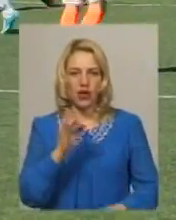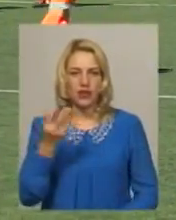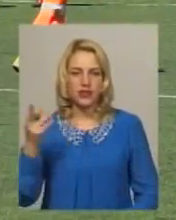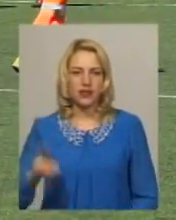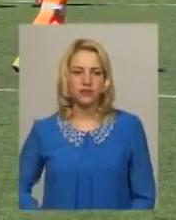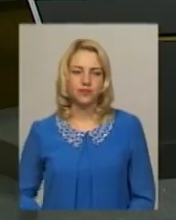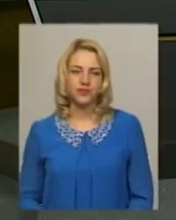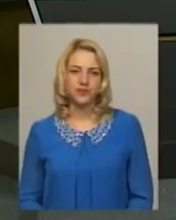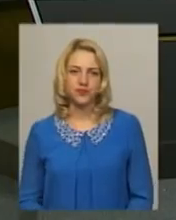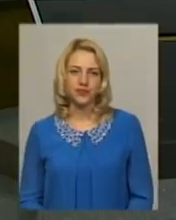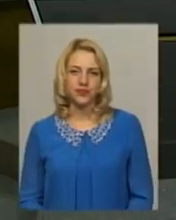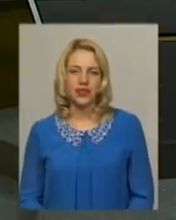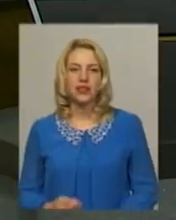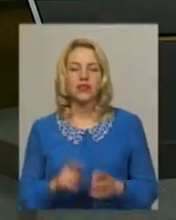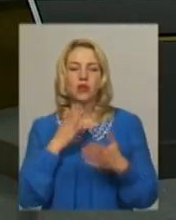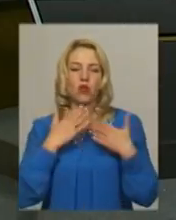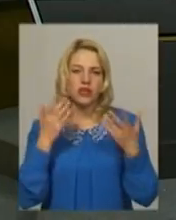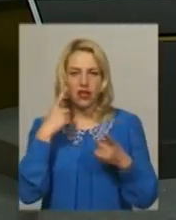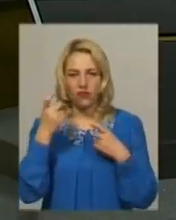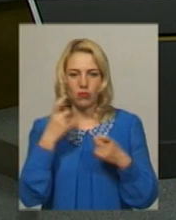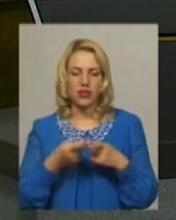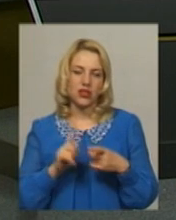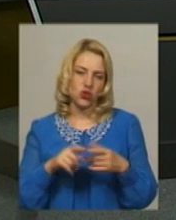Поділля-Центр. Це була остання